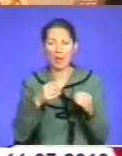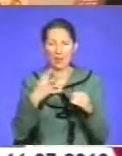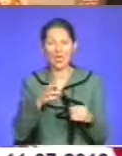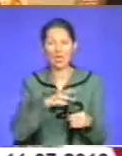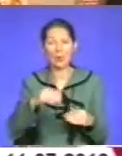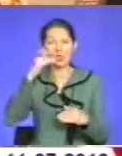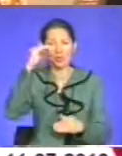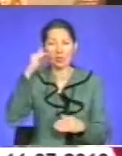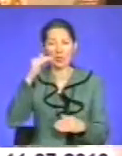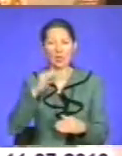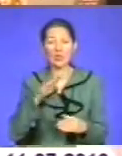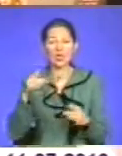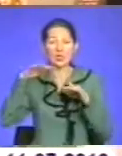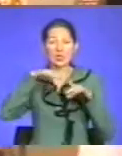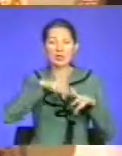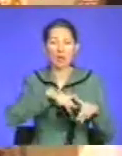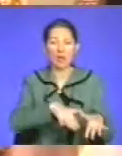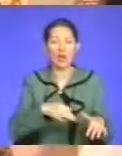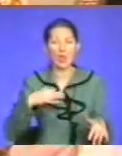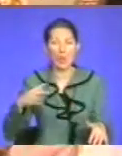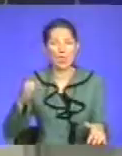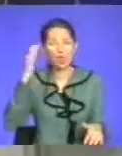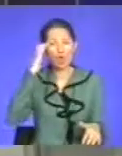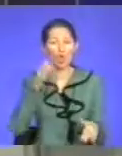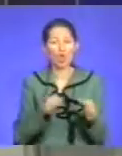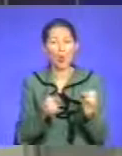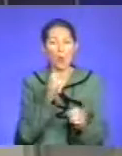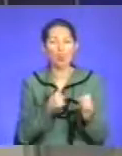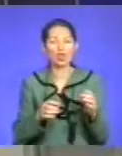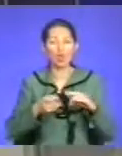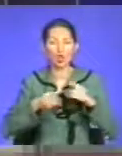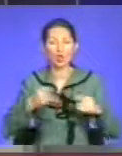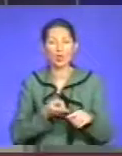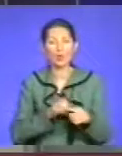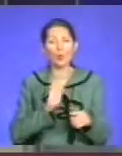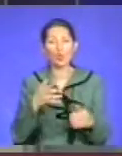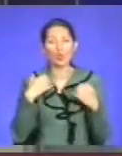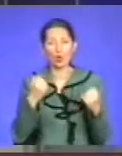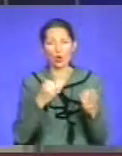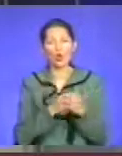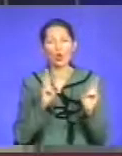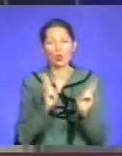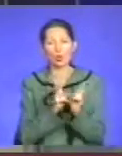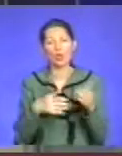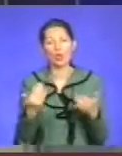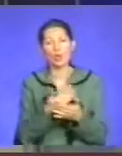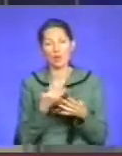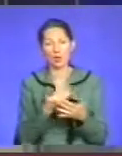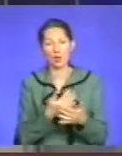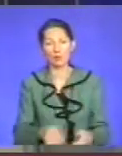заввишки, де стікає білий, чорний і молочний шоколад. На цьому будьте здорові, до зустрічі в ефірі.